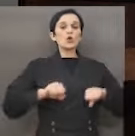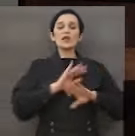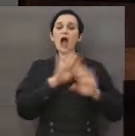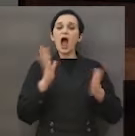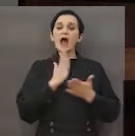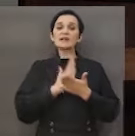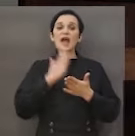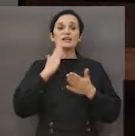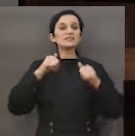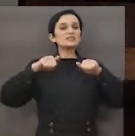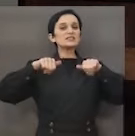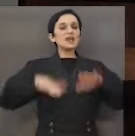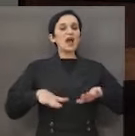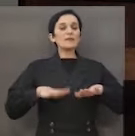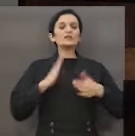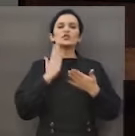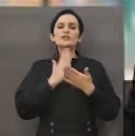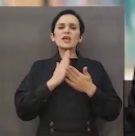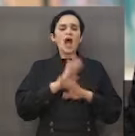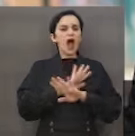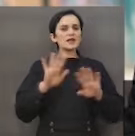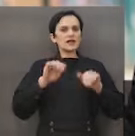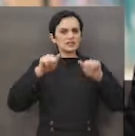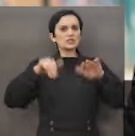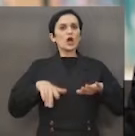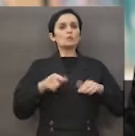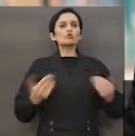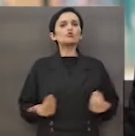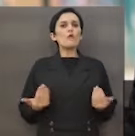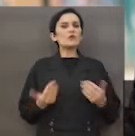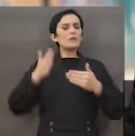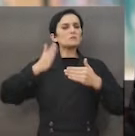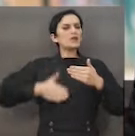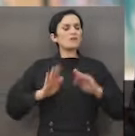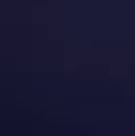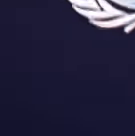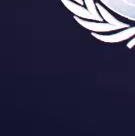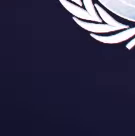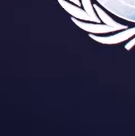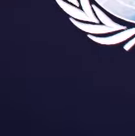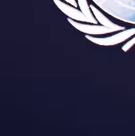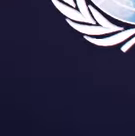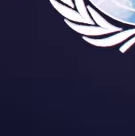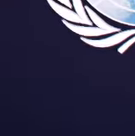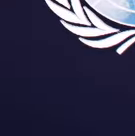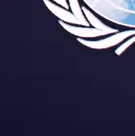შეზღუდული შეზღუდულები არ არის განაჩენი, არ არის გადაწყვეტილება, რომელიც ცხოვრება მთავრდება.